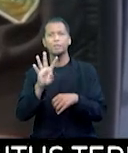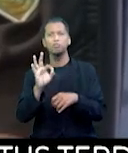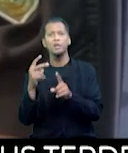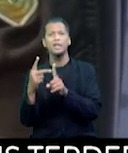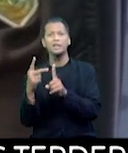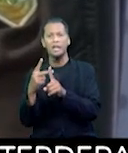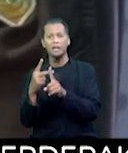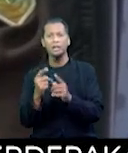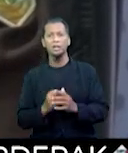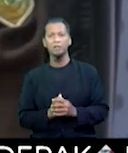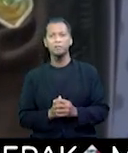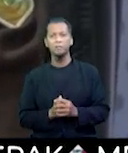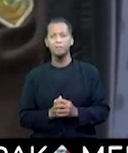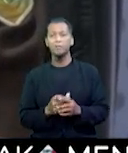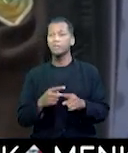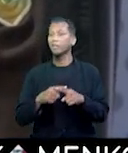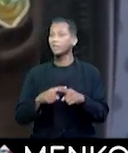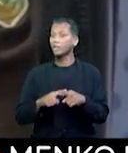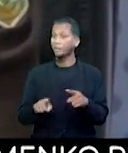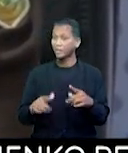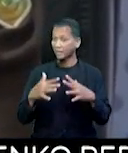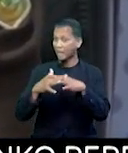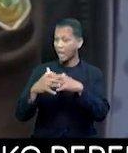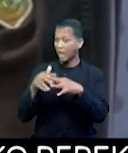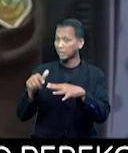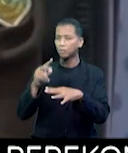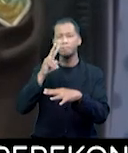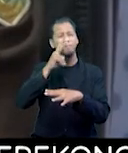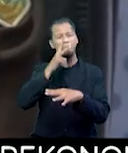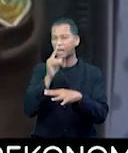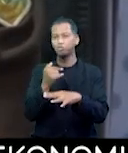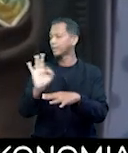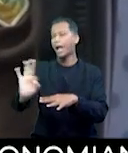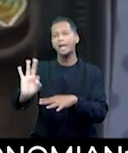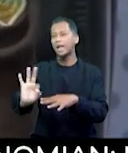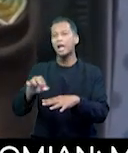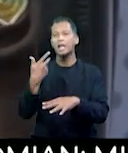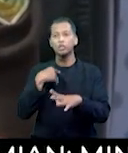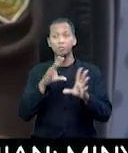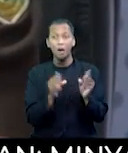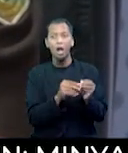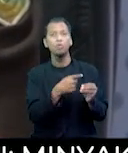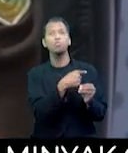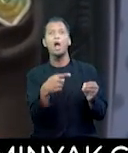satunya lahannya fiktif. Yang satunya kurang dari yang seharusnya,